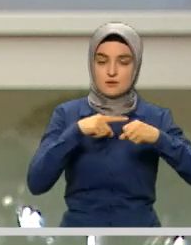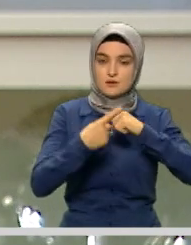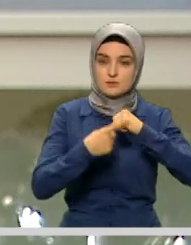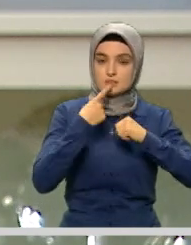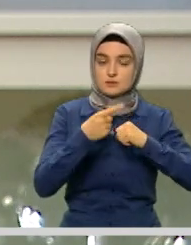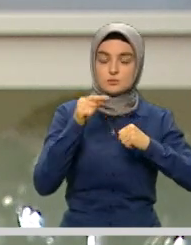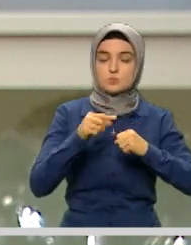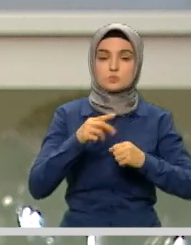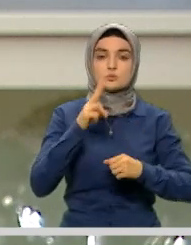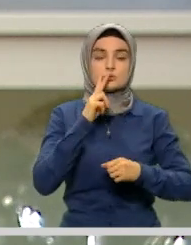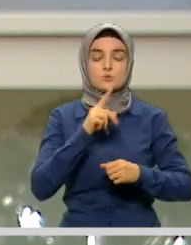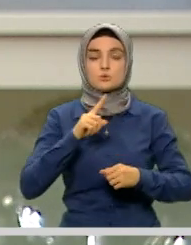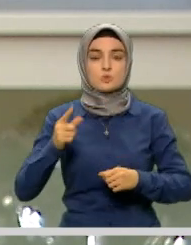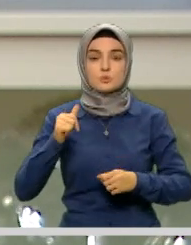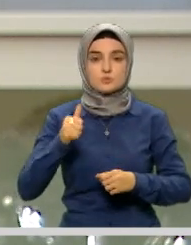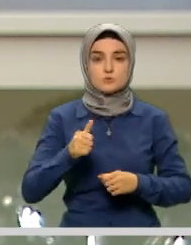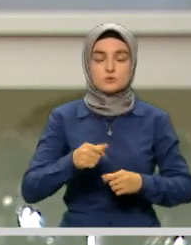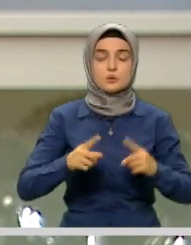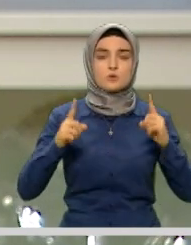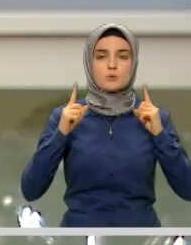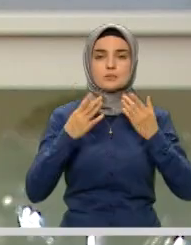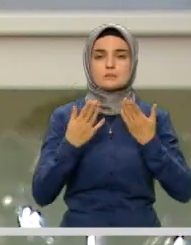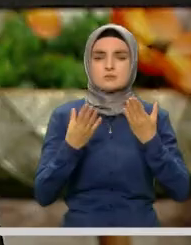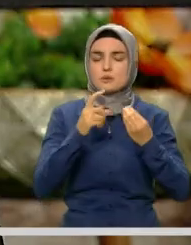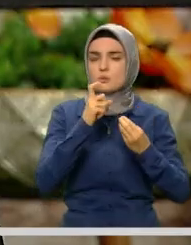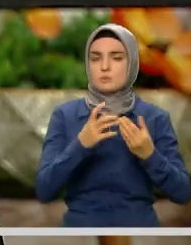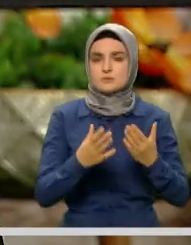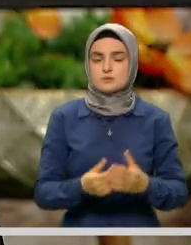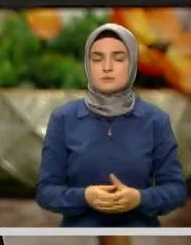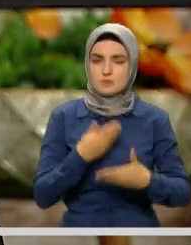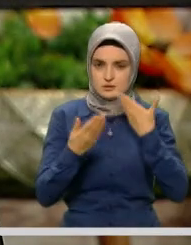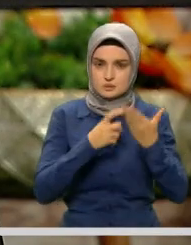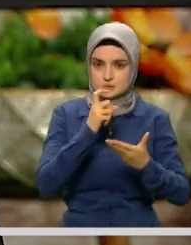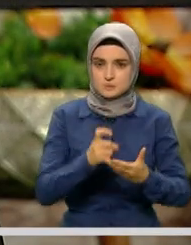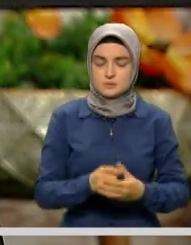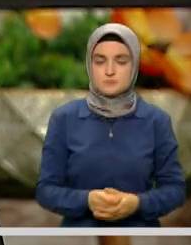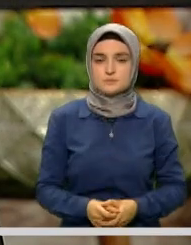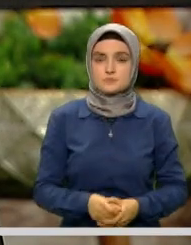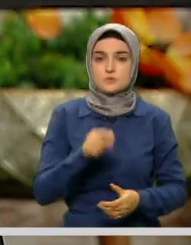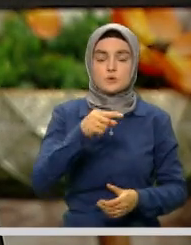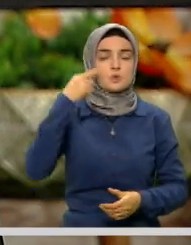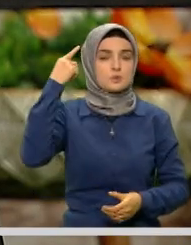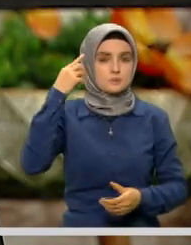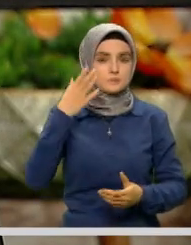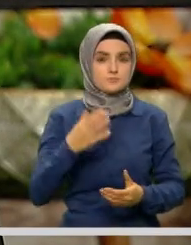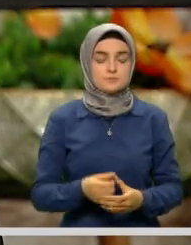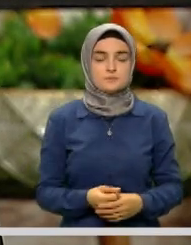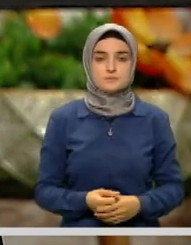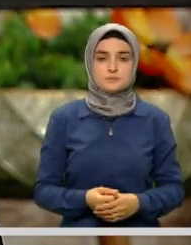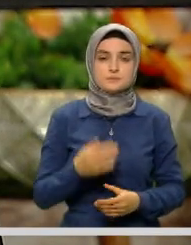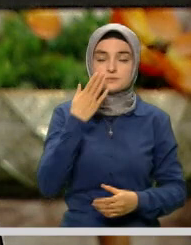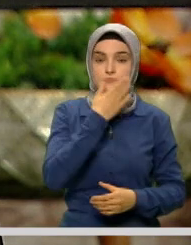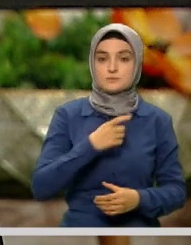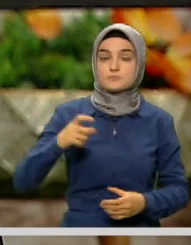son 10 günde tevbe ile nasıl hemhal olmalıyız aktarır mısınız? Ya şöyle düşünelim. Şimdi Ramazan